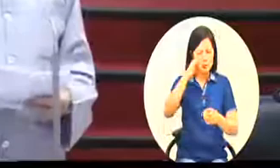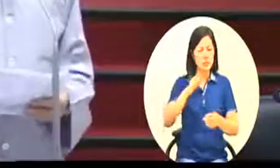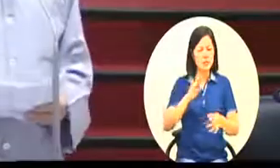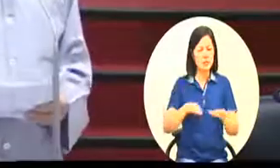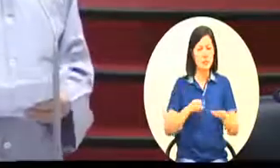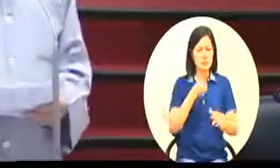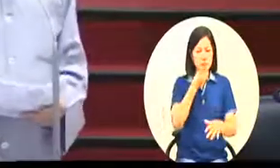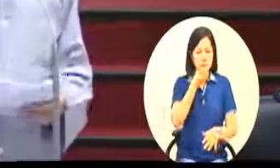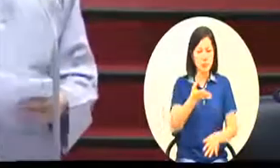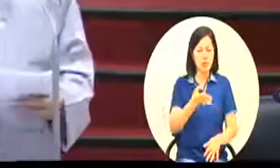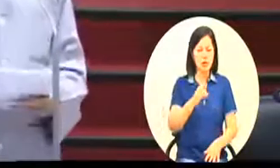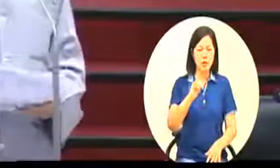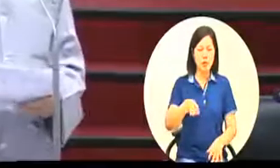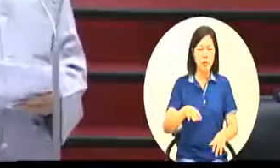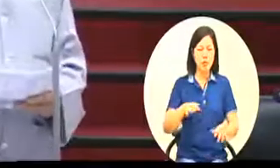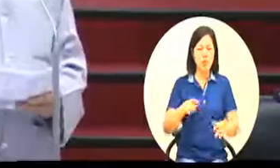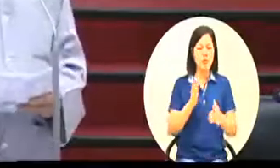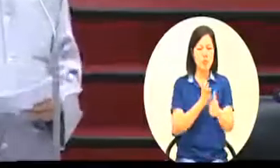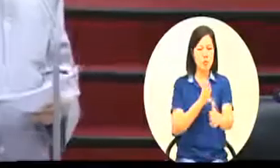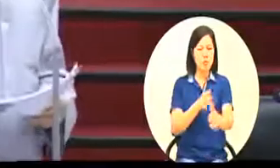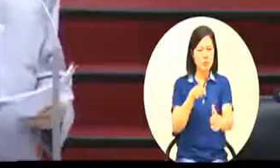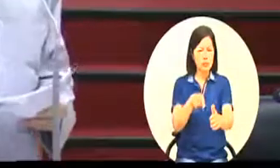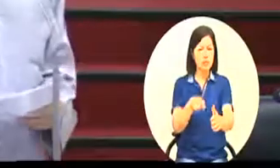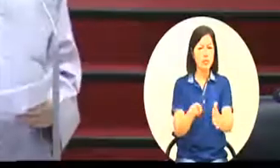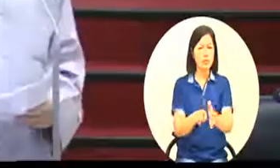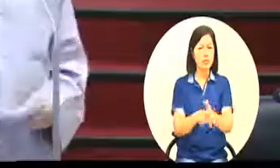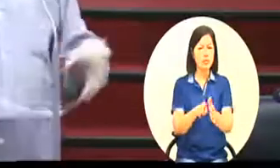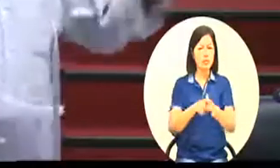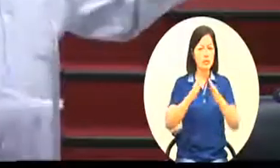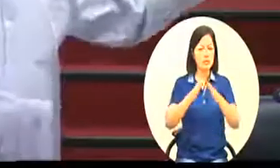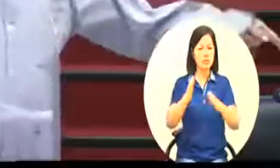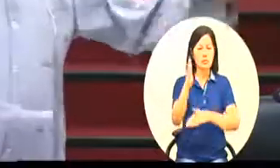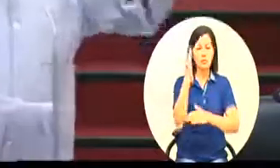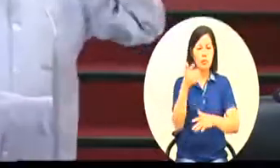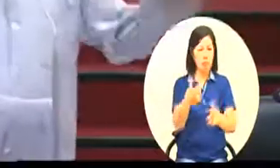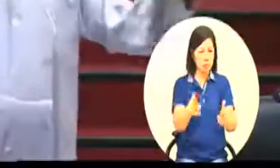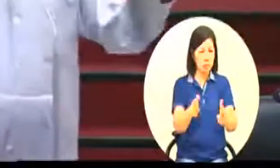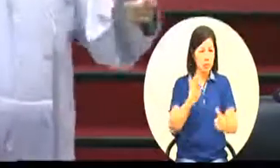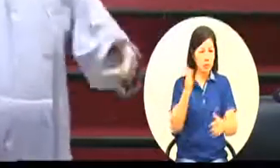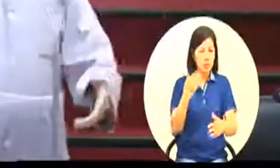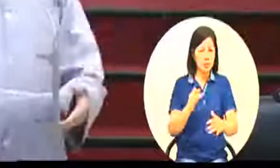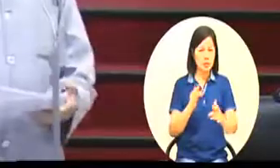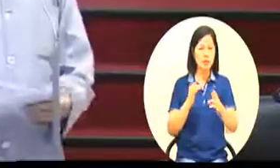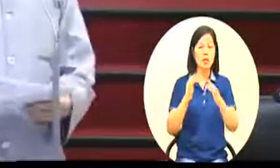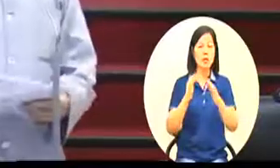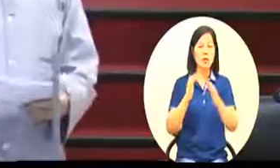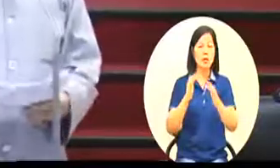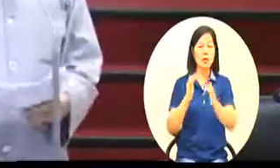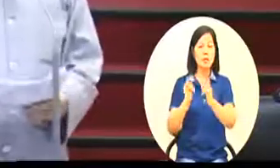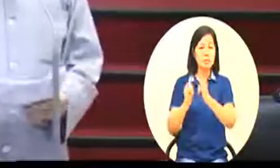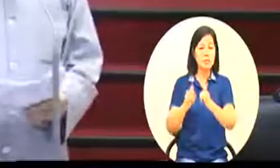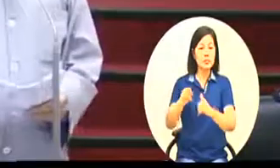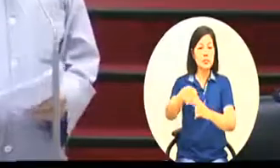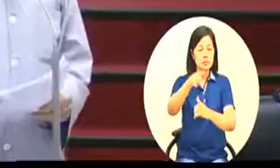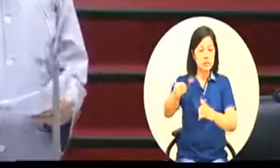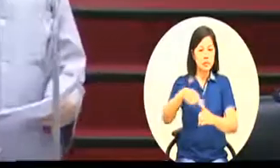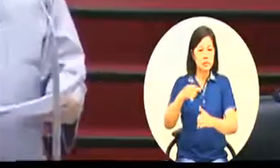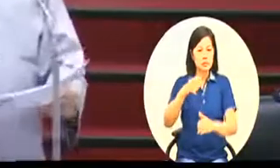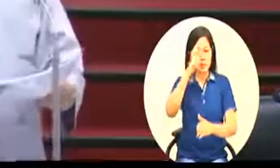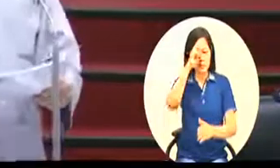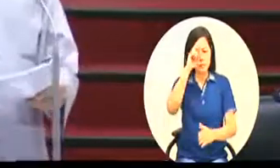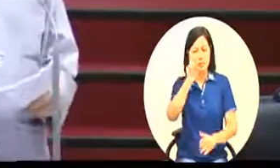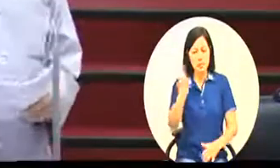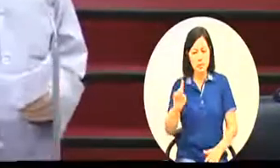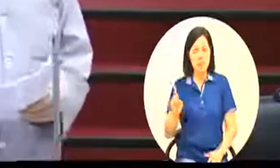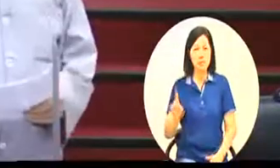知影讲，我咧质询者毋是市政啦，但是以市民阿扁总统的身份，我相信